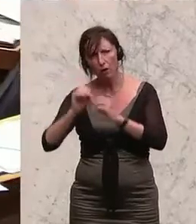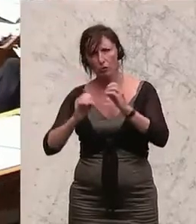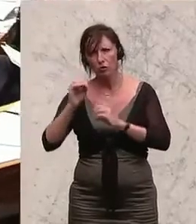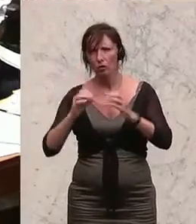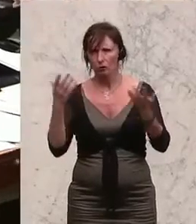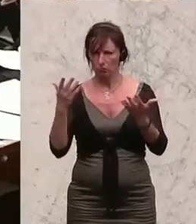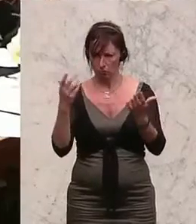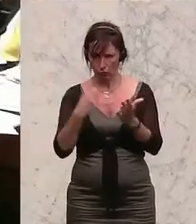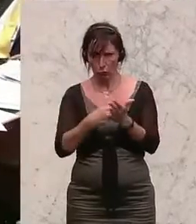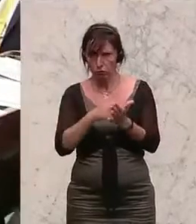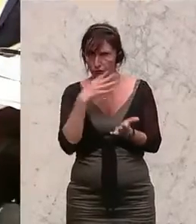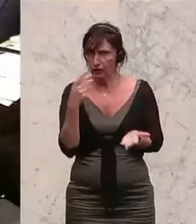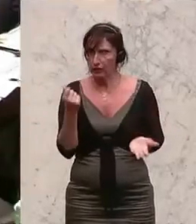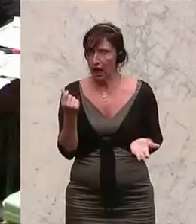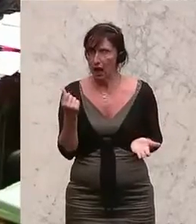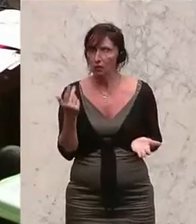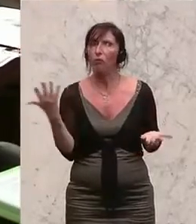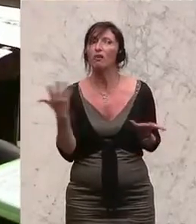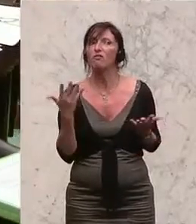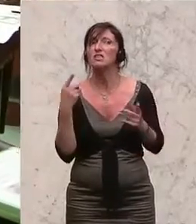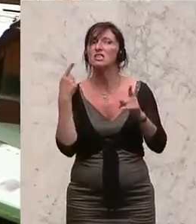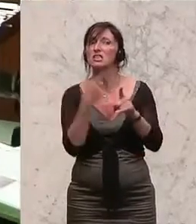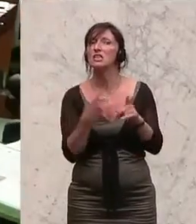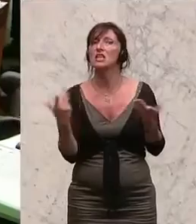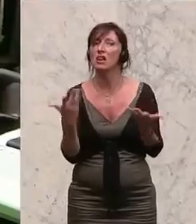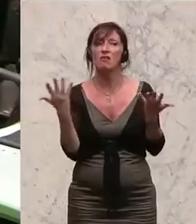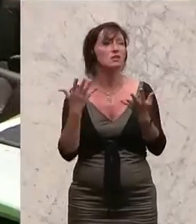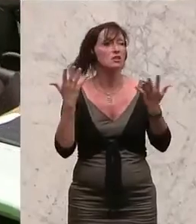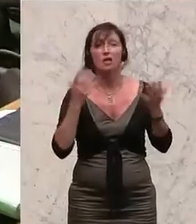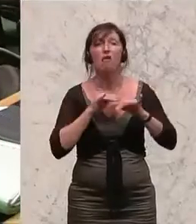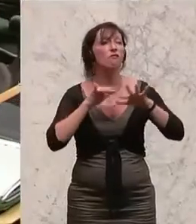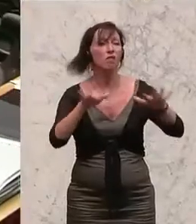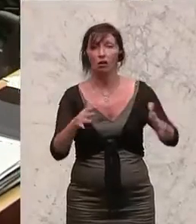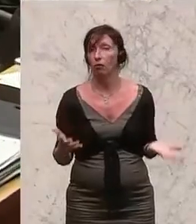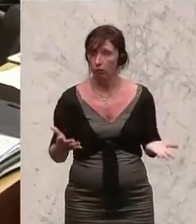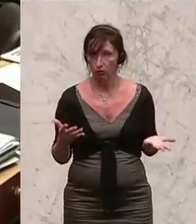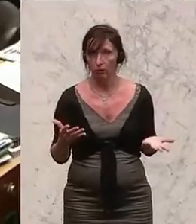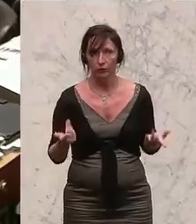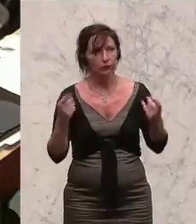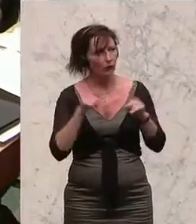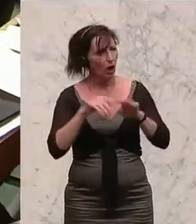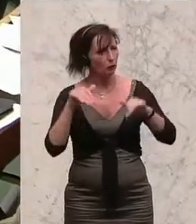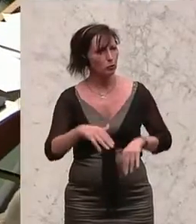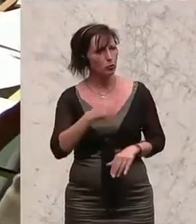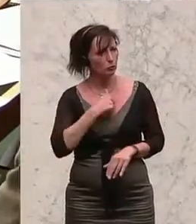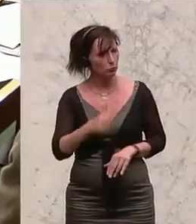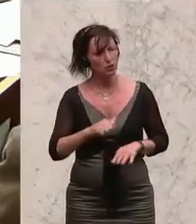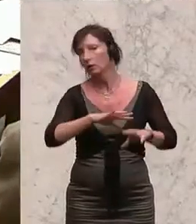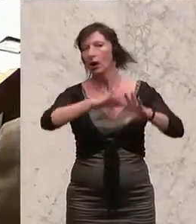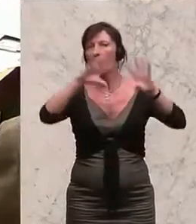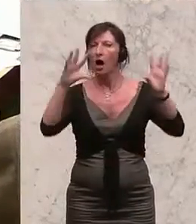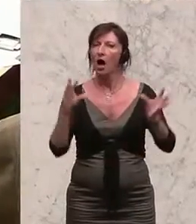ein Vermögen und was ist jetzt wirklich der nutzbringende Output dieser ganzen Institutionen. Wir müssen auch den Mut haben, sämtliche